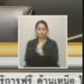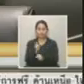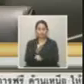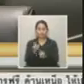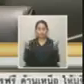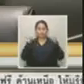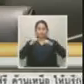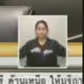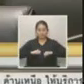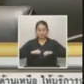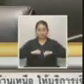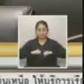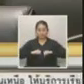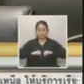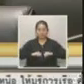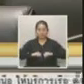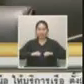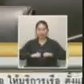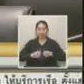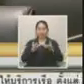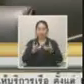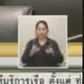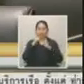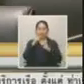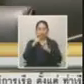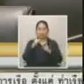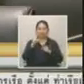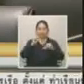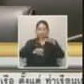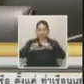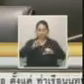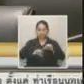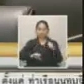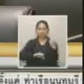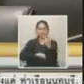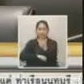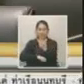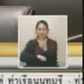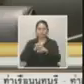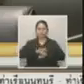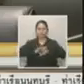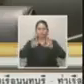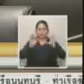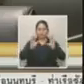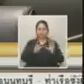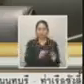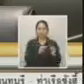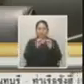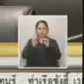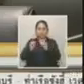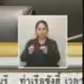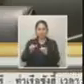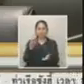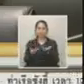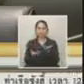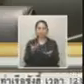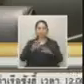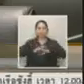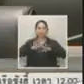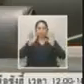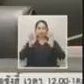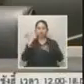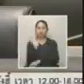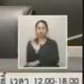ติแบนการใช้สารเคมีทั้ง3 ชนิดครับโปรดอย่าได้เลื่อนหรือยกเลิกการแบนทั้